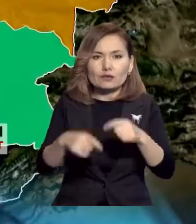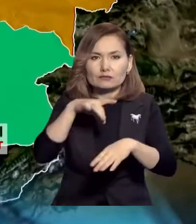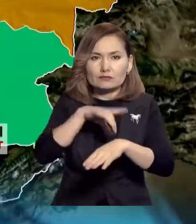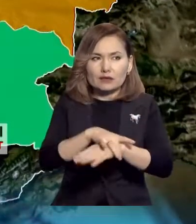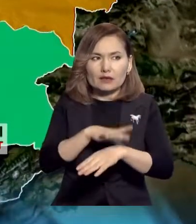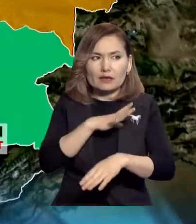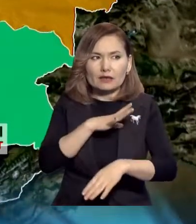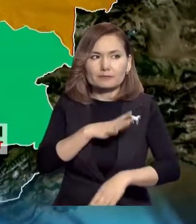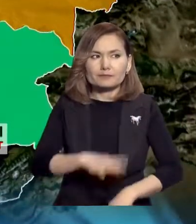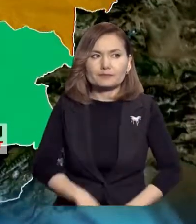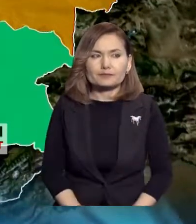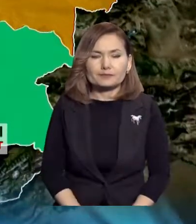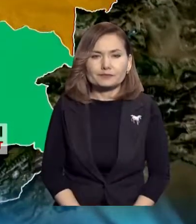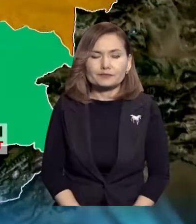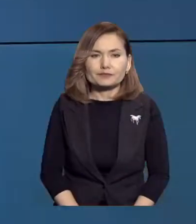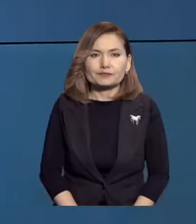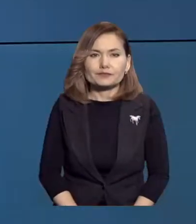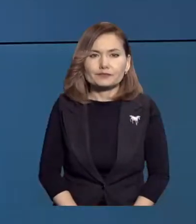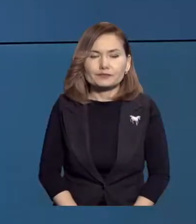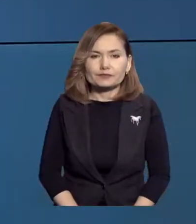тіркелді.